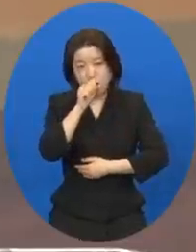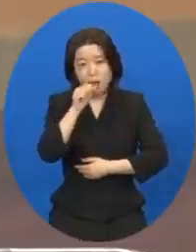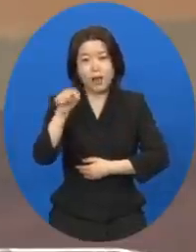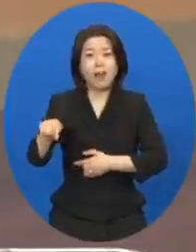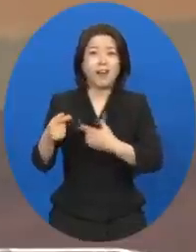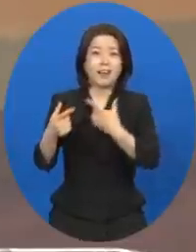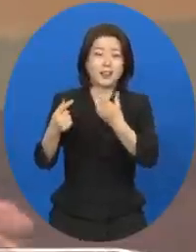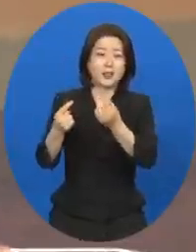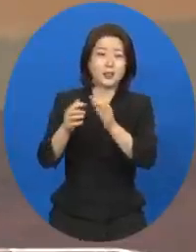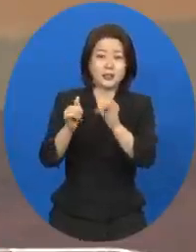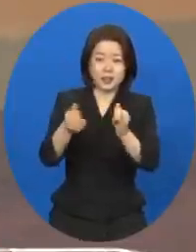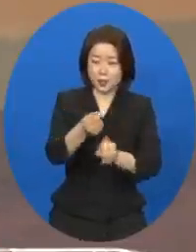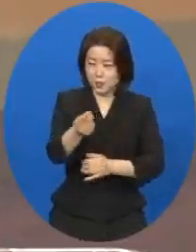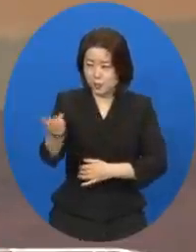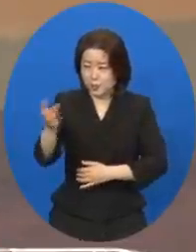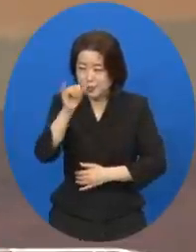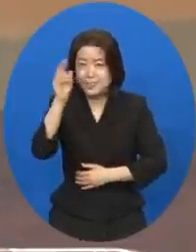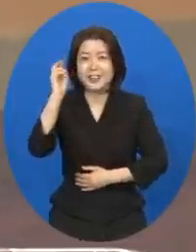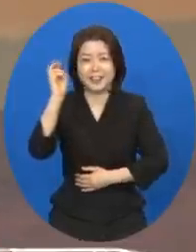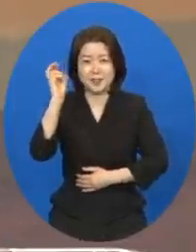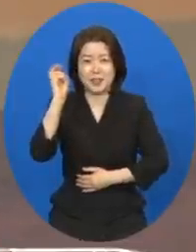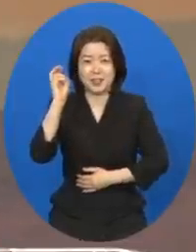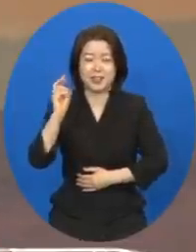분들이 분명히 있으실 거예요.